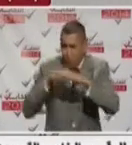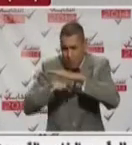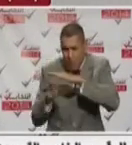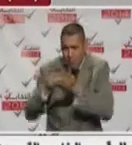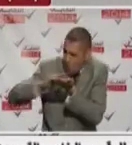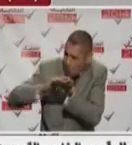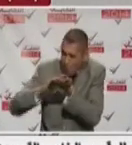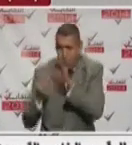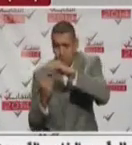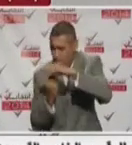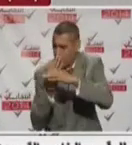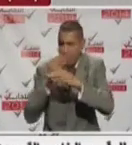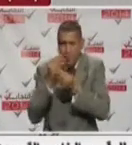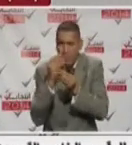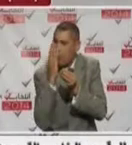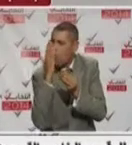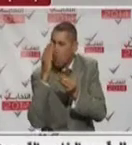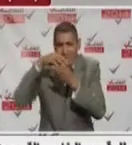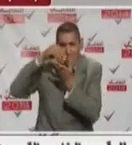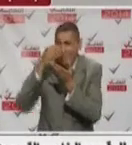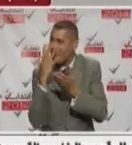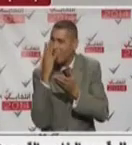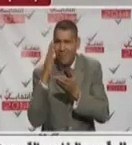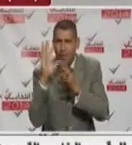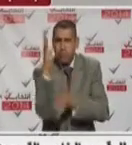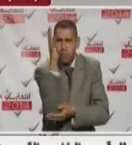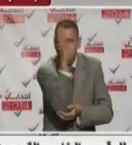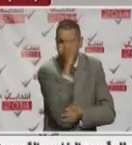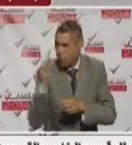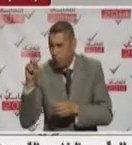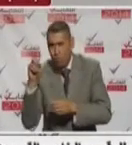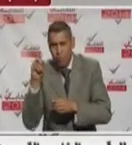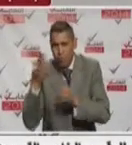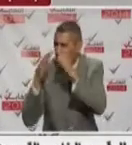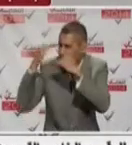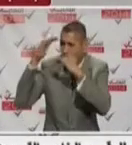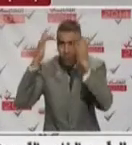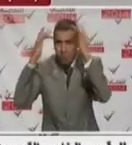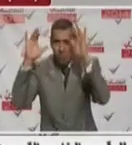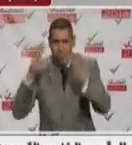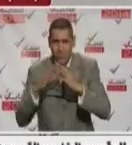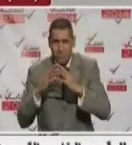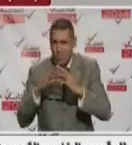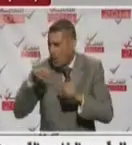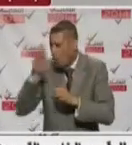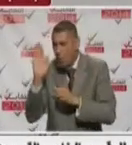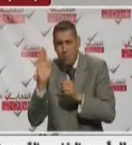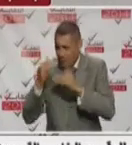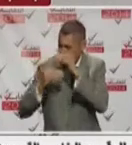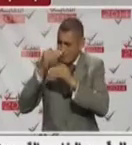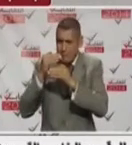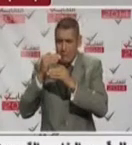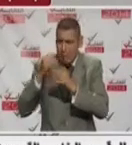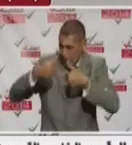الرخام، كربونات دي كالسيوم، رمال باللور، الثروة الغابية والمائية والمنتوج السياحي الثقافي. ولكن تنميتها بقت